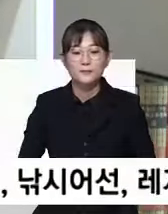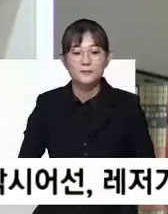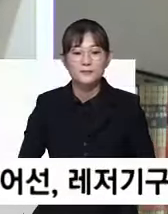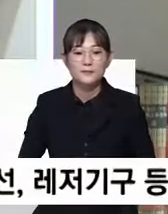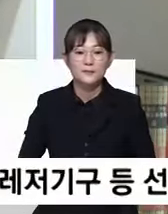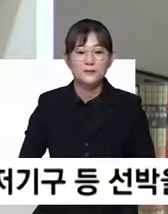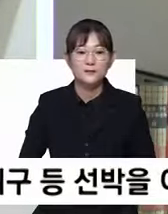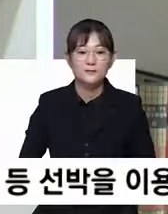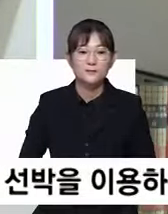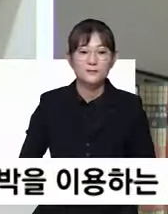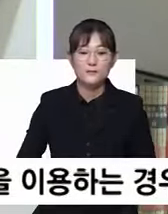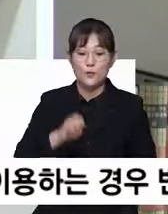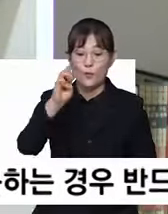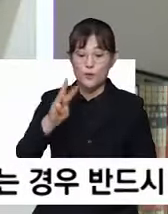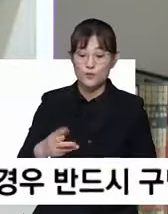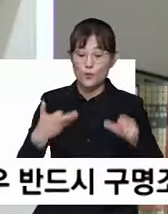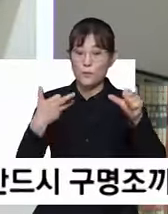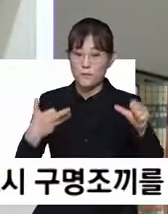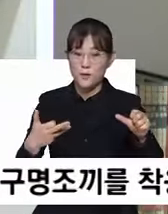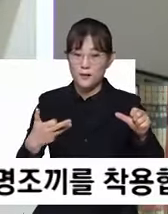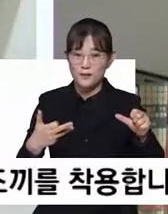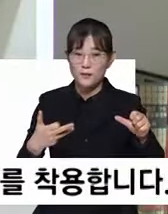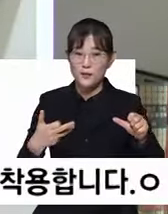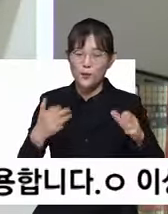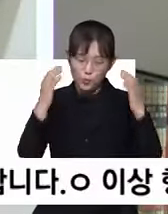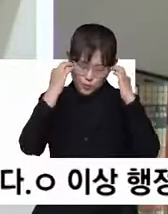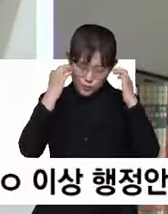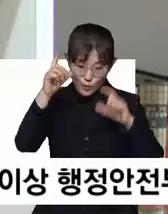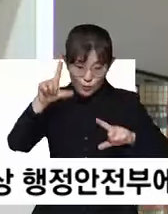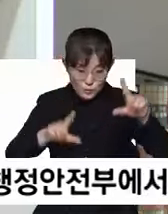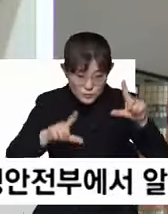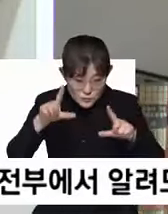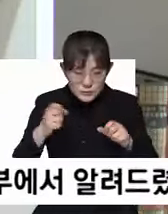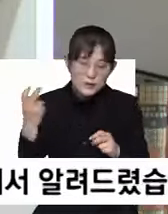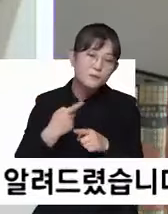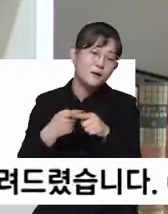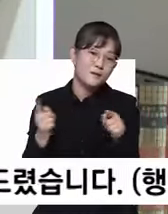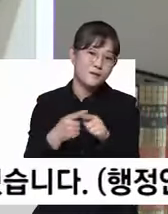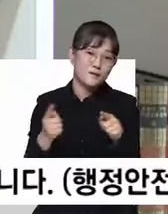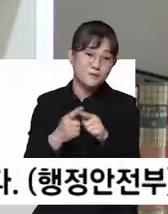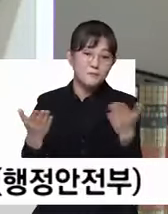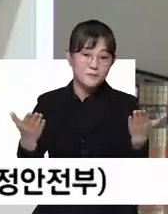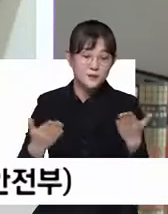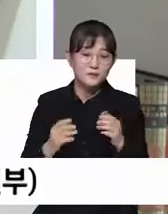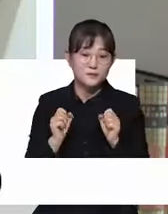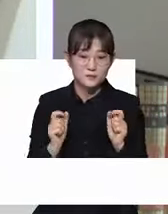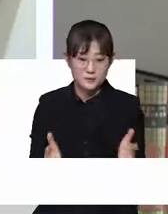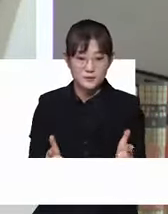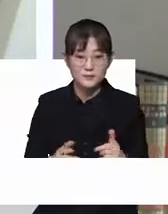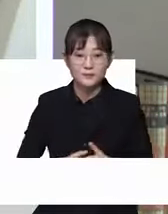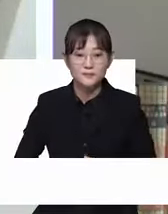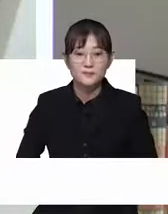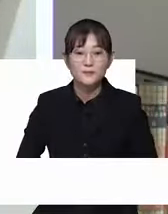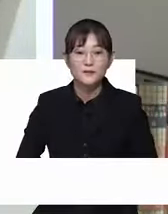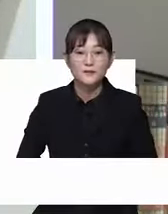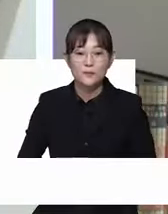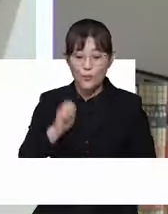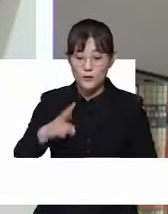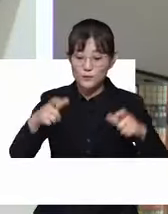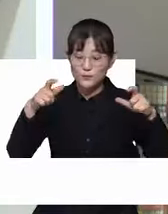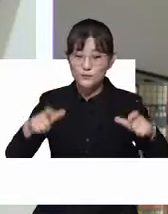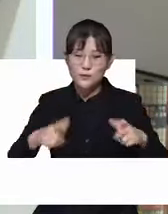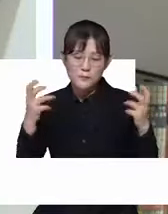환경 같은 그런 고통도 어 재평가받는 문학을 통해서 재평가받는 그런 기회가 될 겁니다 우리 지역의